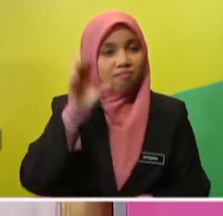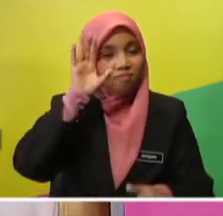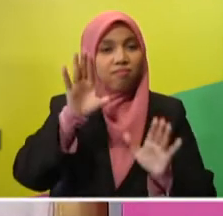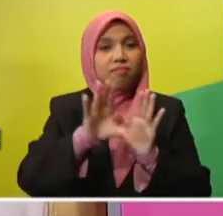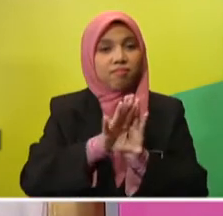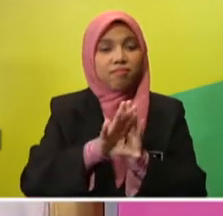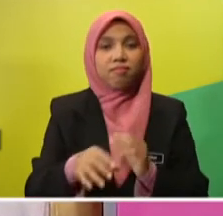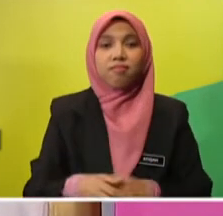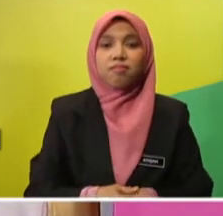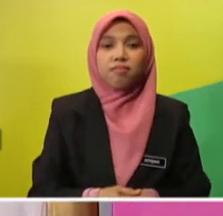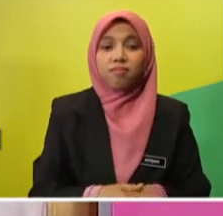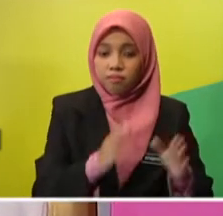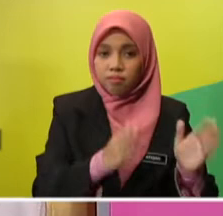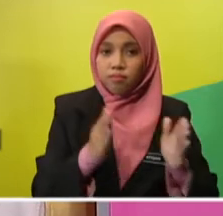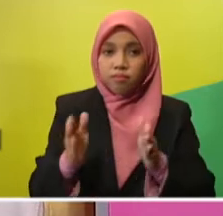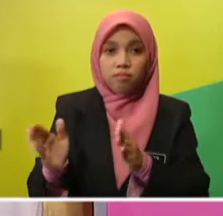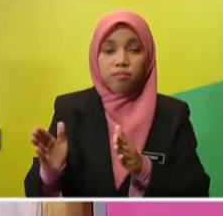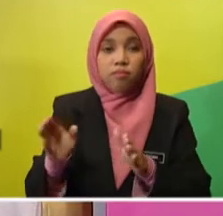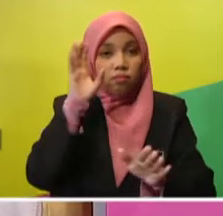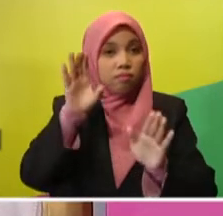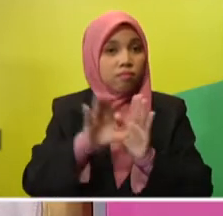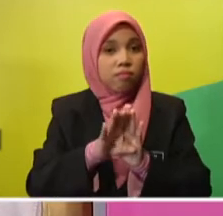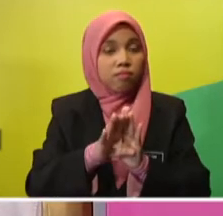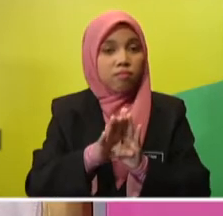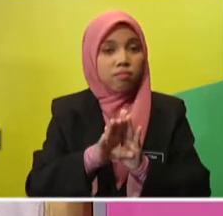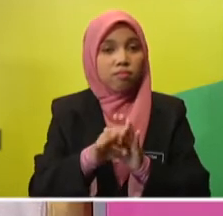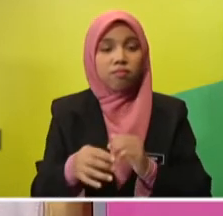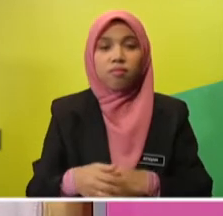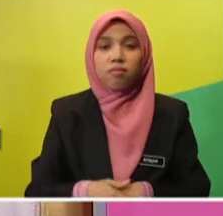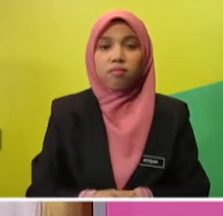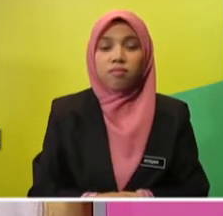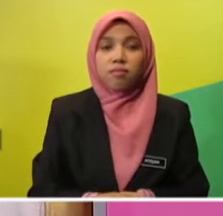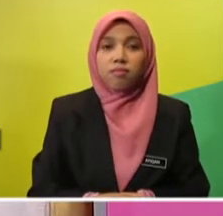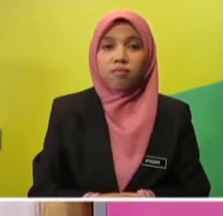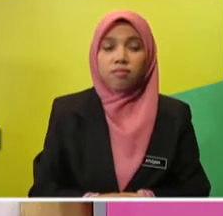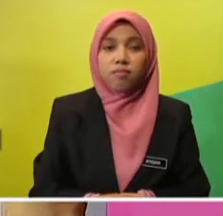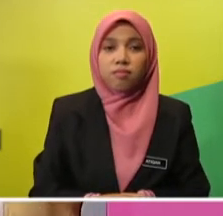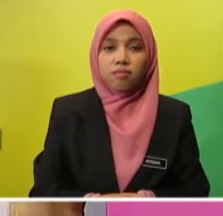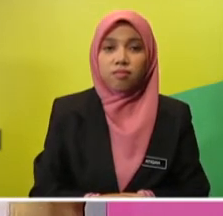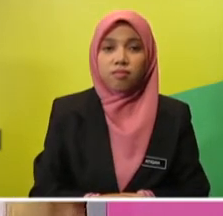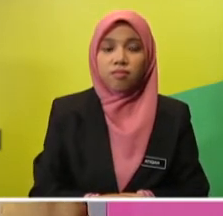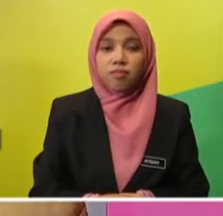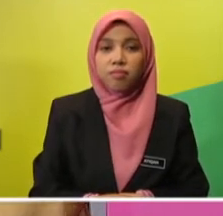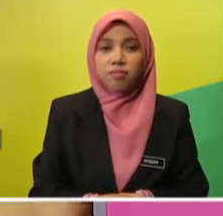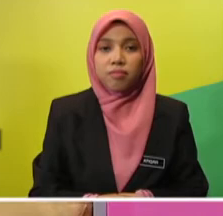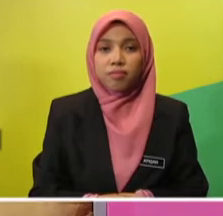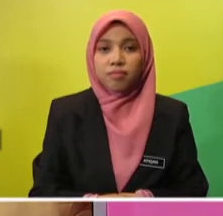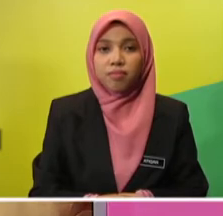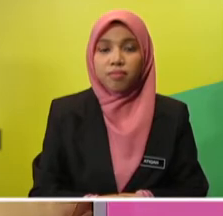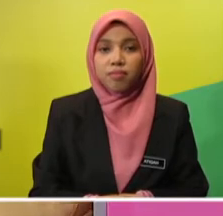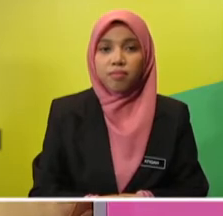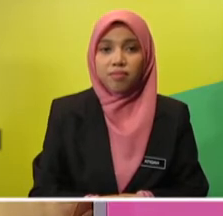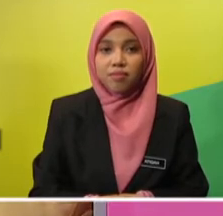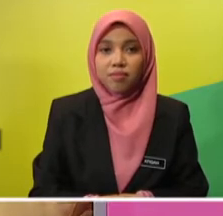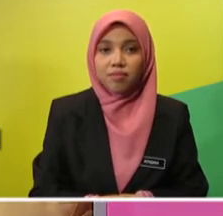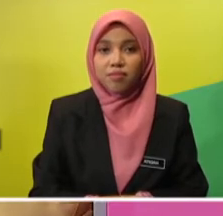gambar dulu. Susun gambar dulu. Perkataan kemudian. Okey. Susun gambar. Saya pilih gambar yang paling bawahlah,